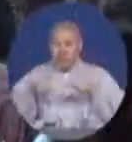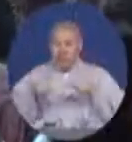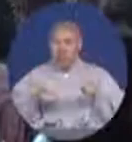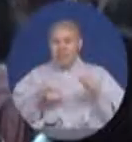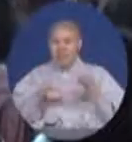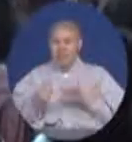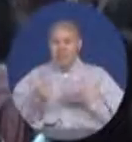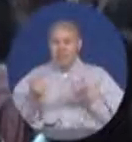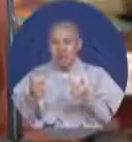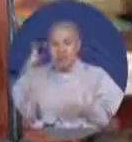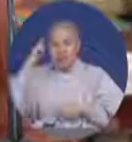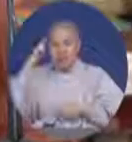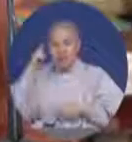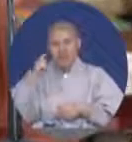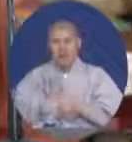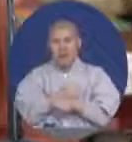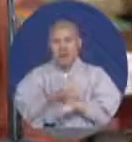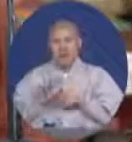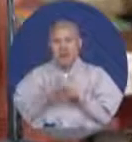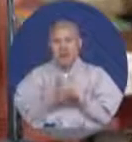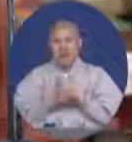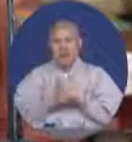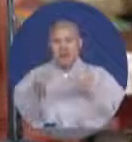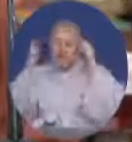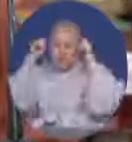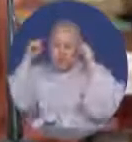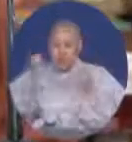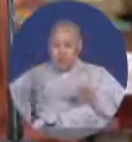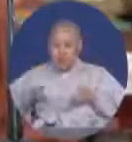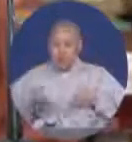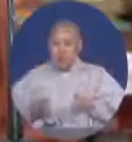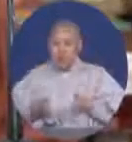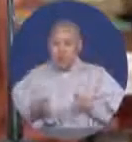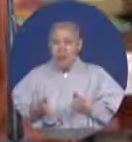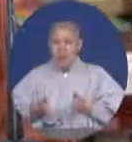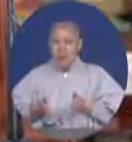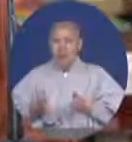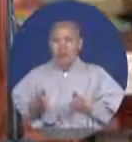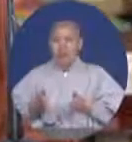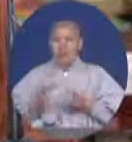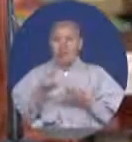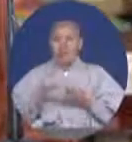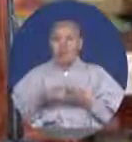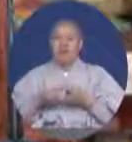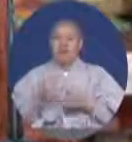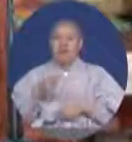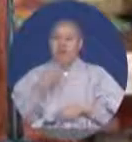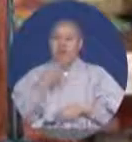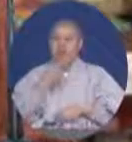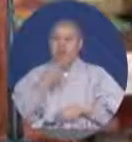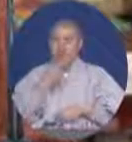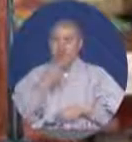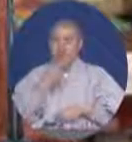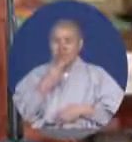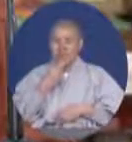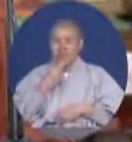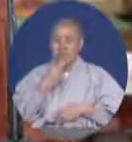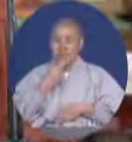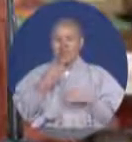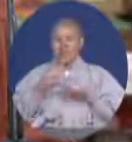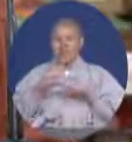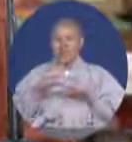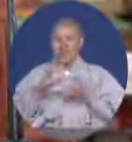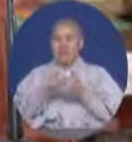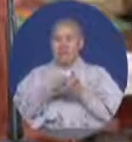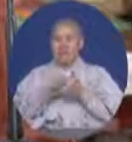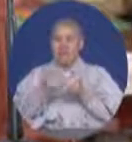천하의 어리석은 거고 이게 난 것이 없다는 걸 아는 거예요. 이런 참 답답한 보통 문제가